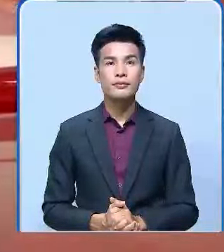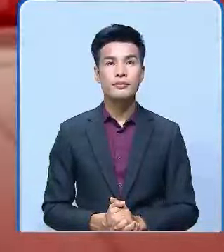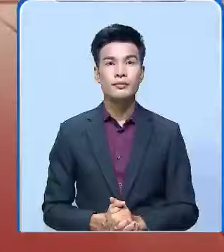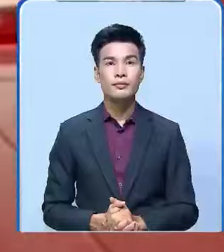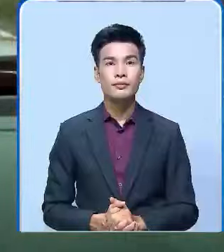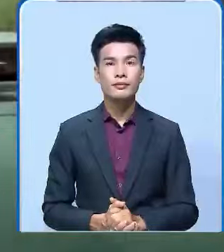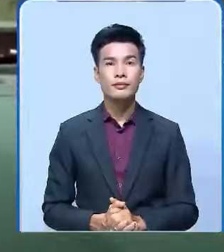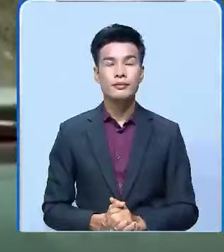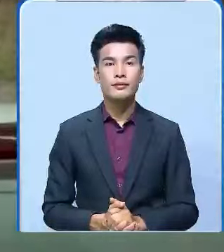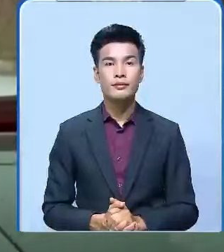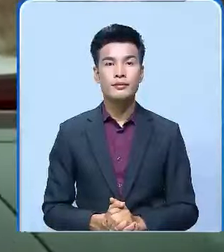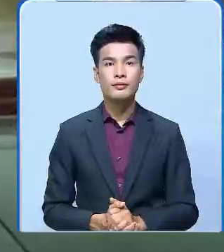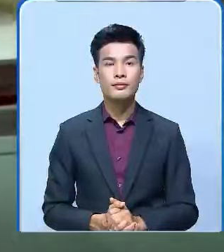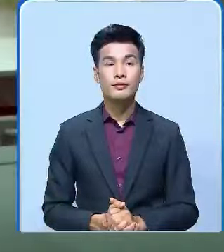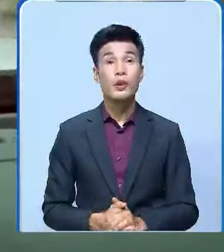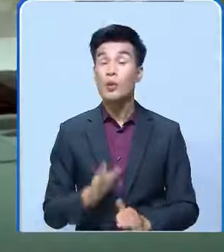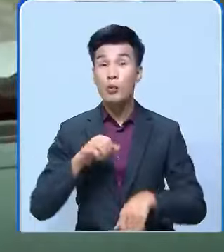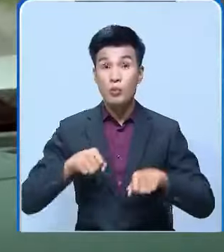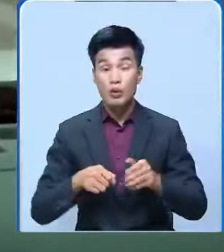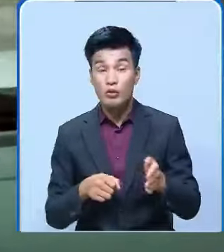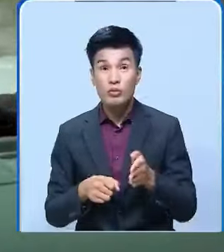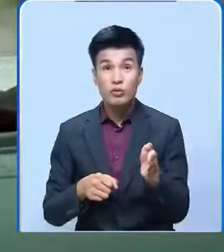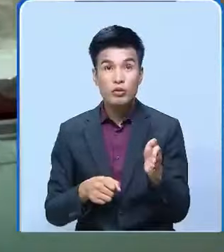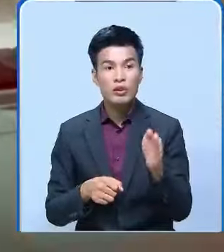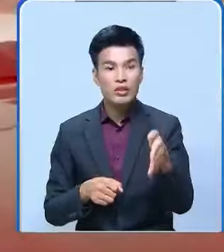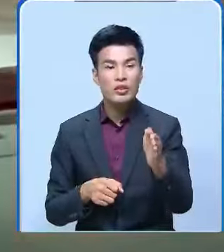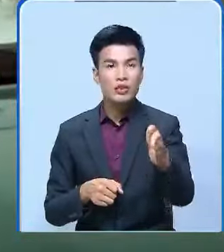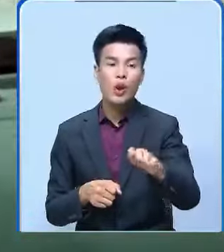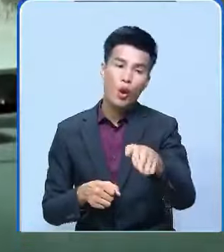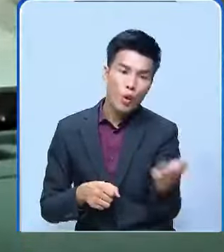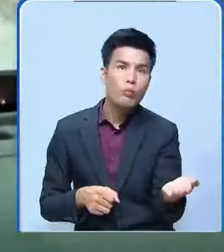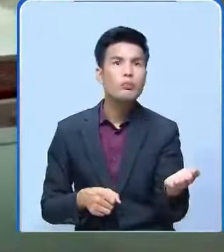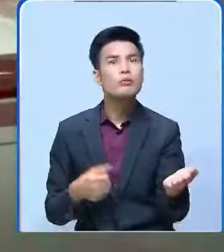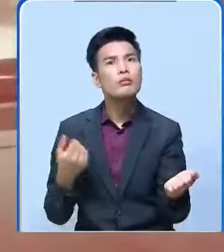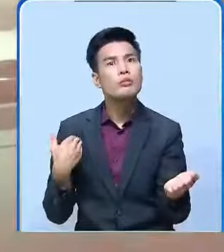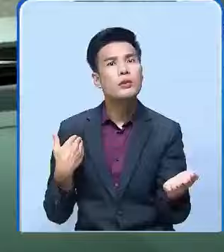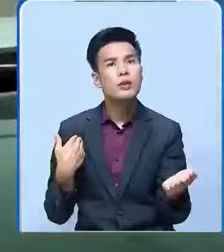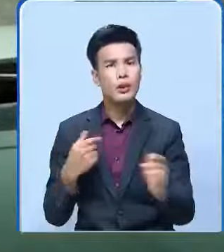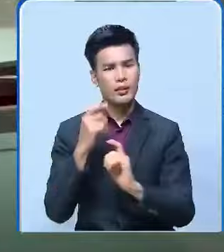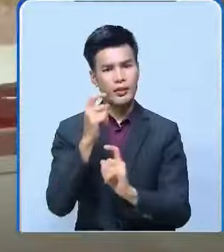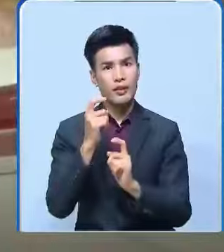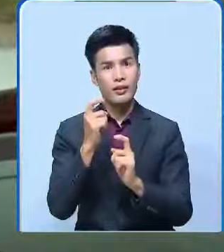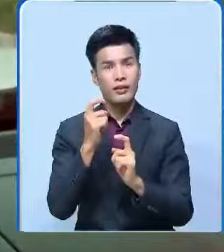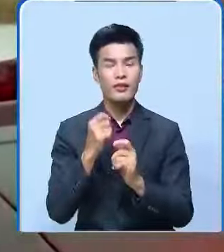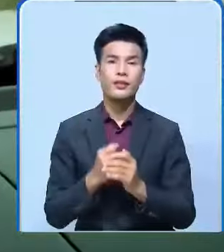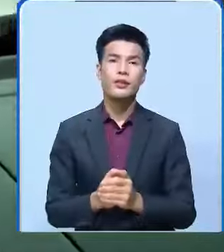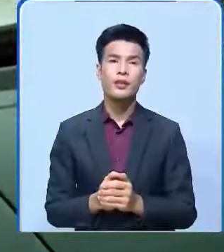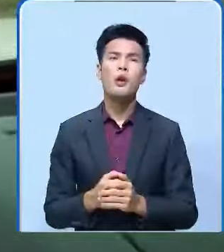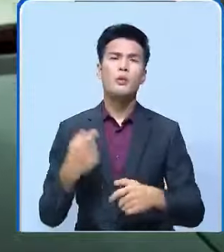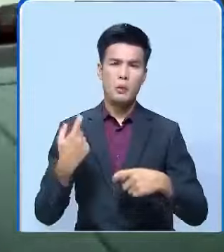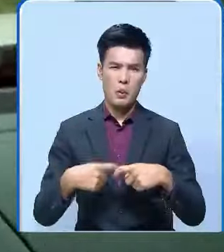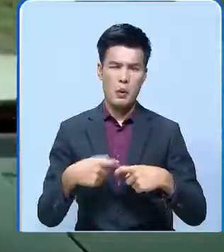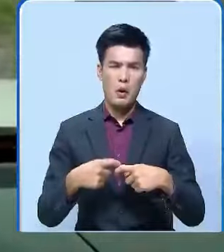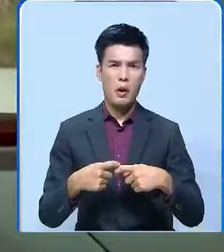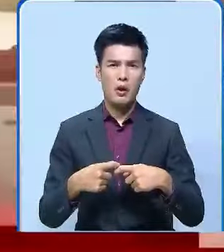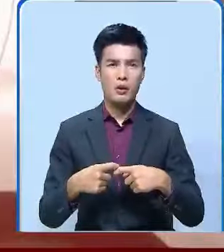ุดหลังเนี่ยมันรถมอไซค์หรืออะไรมันล้มได้นะมันอันตราย ก็ลำบากออก